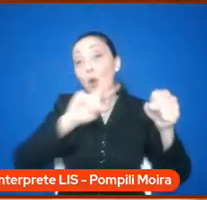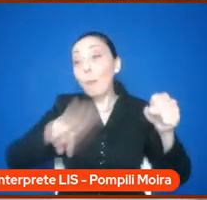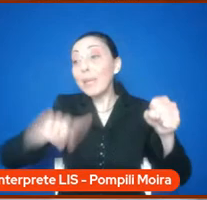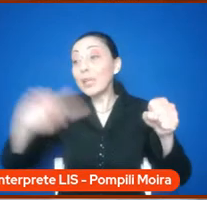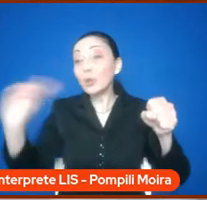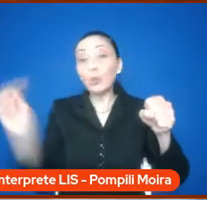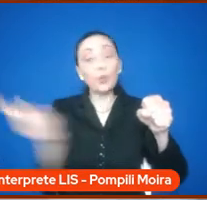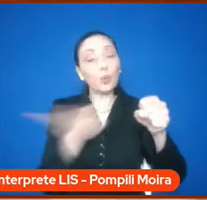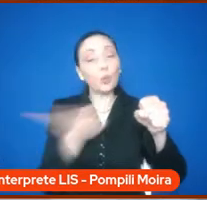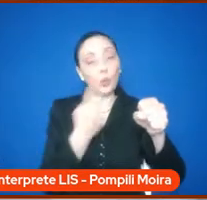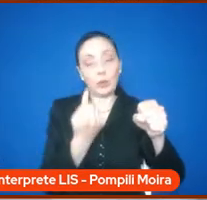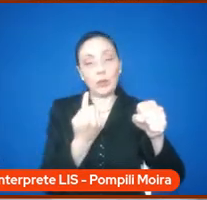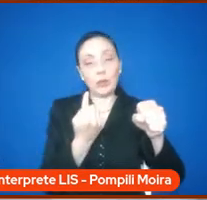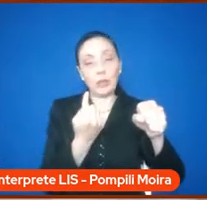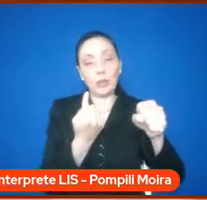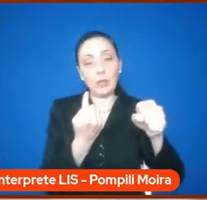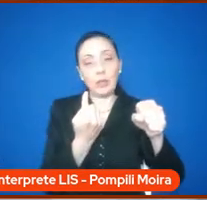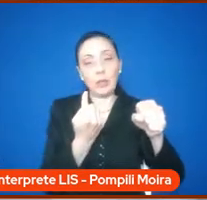bisogno anche della